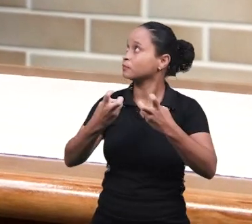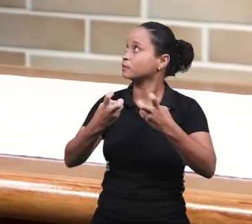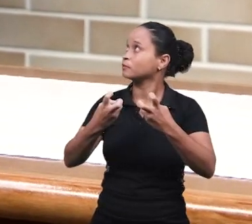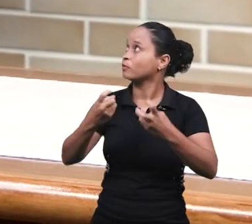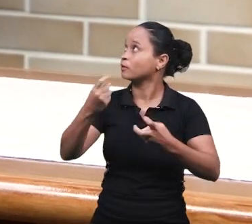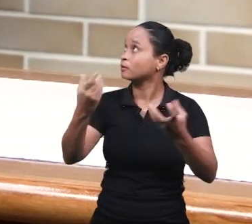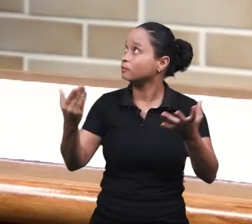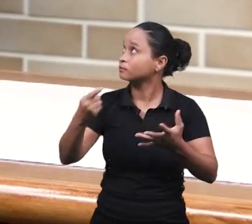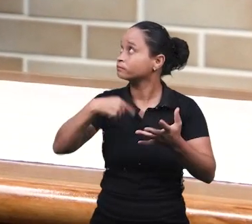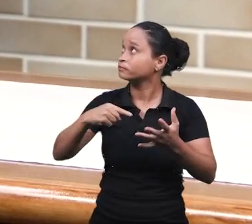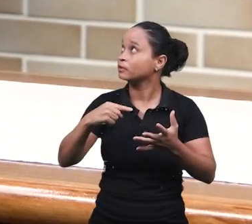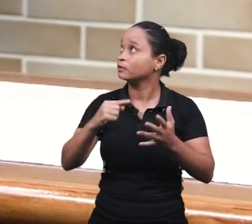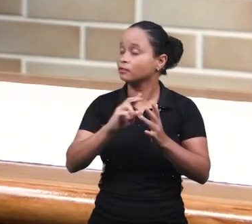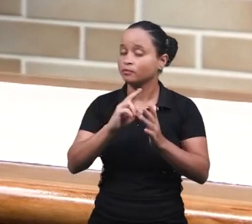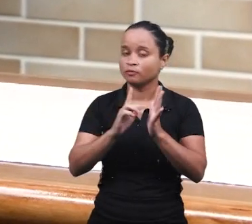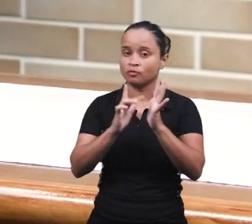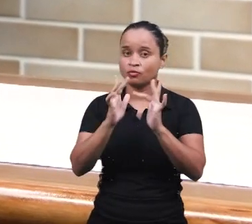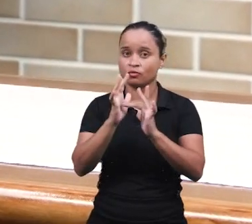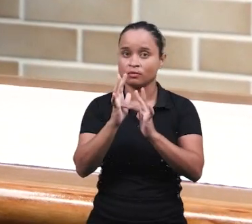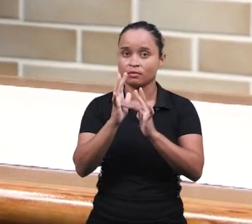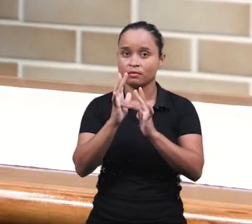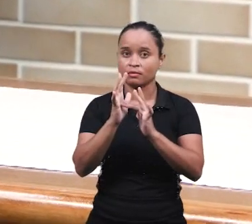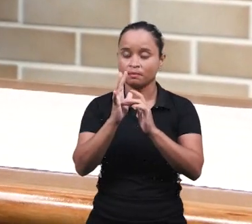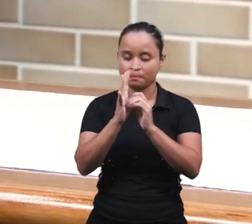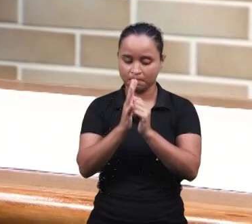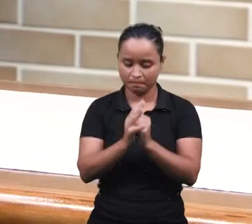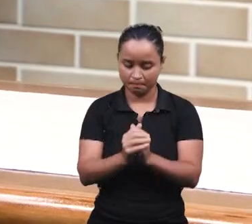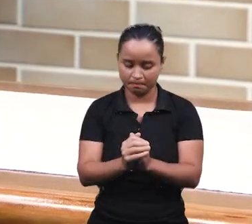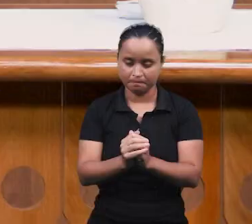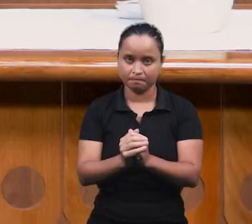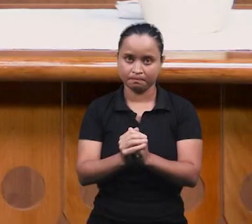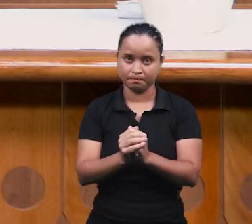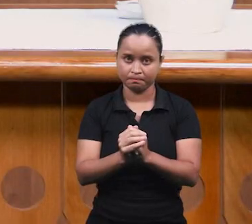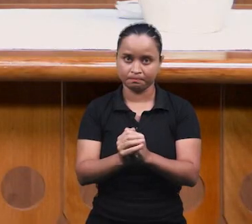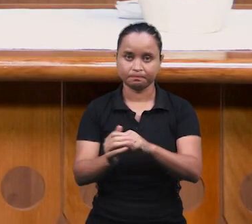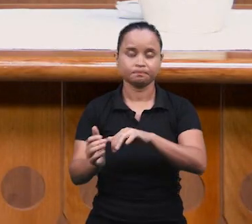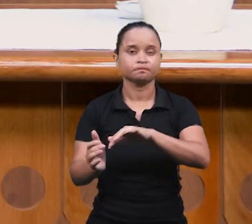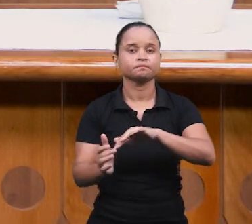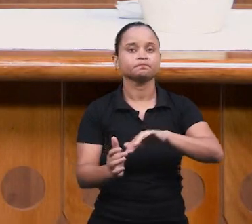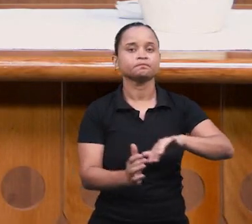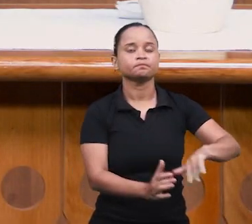faisons. Au nom du Seigneur Jésus. Amen.